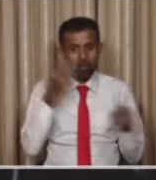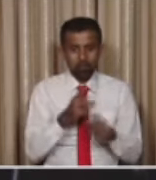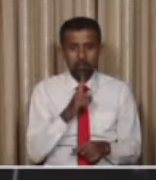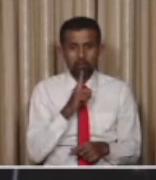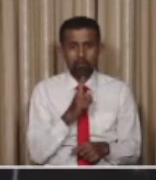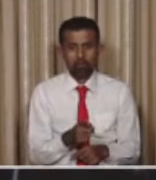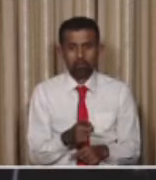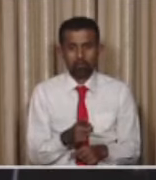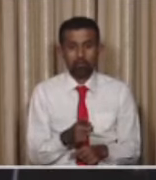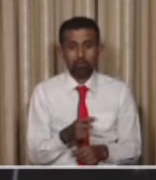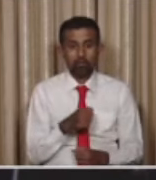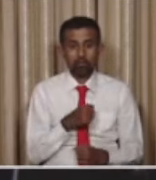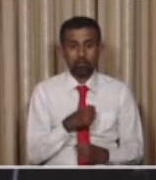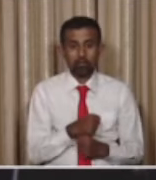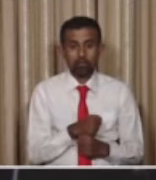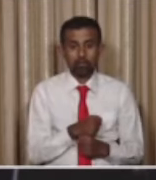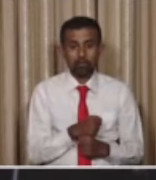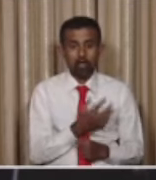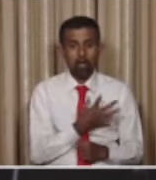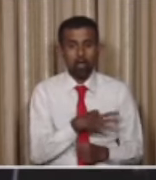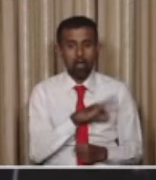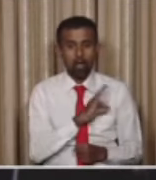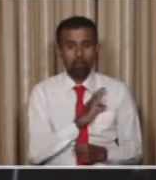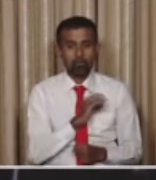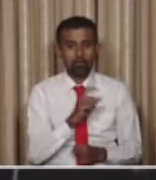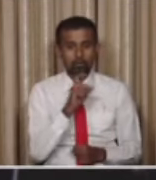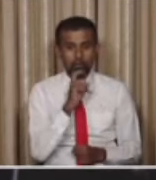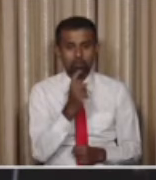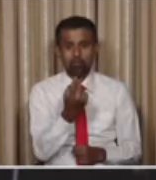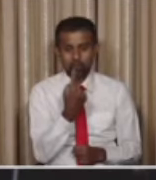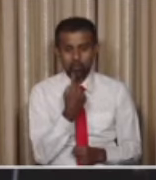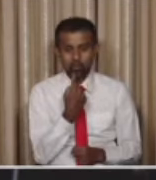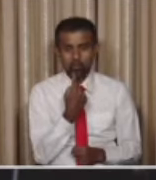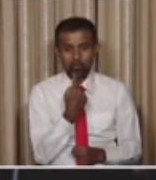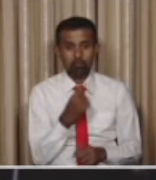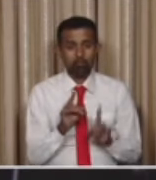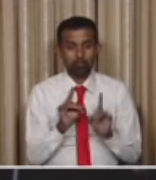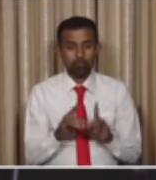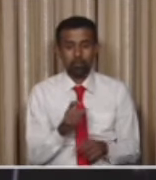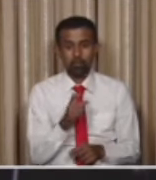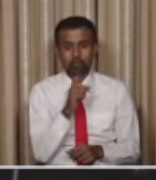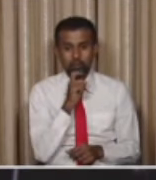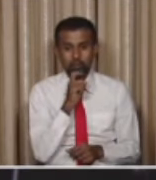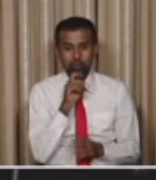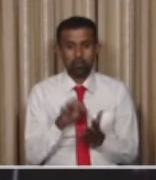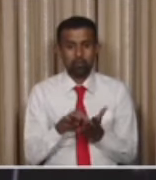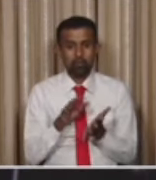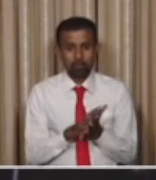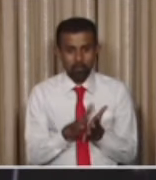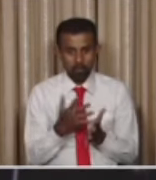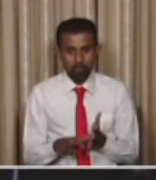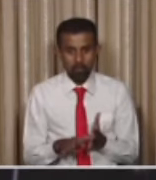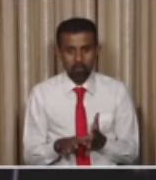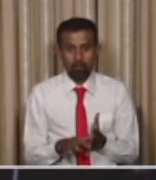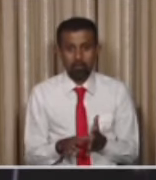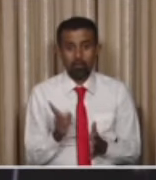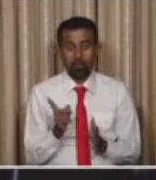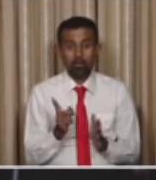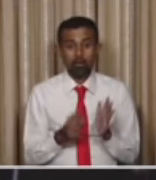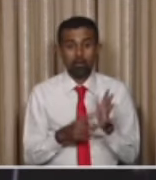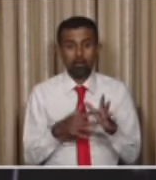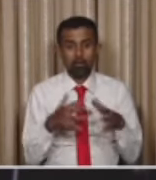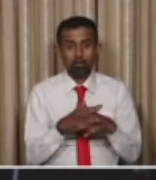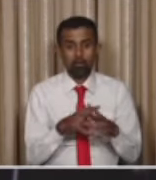නමුත් ඥානසාර හිමි සම්බන්ධයෙන් ඒ අධිකරණය කියනවා මේ අනුව අධිකරණයට තීරණය කිරීමට සිදුව ඇත්තේ දණ්ඩ නීති